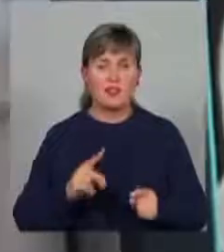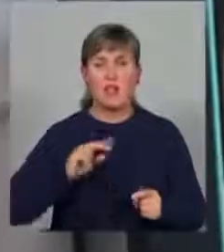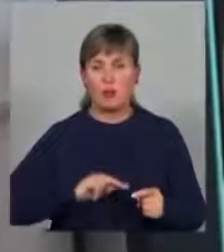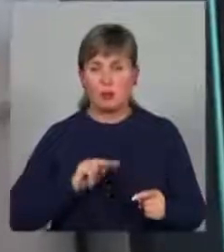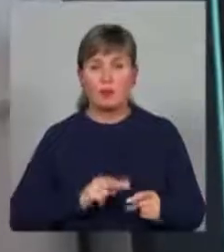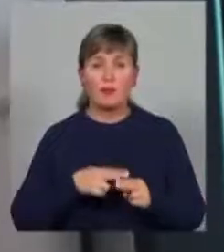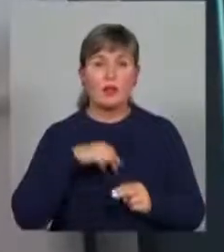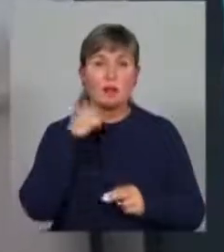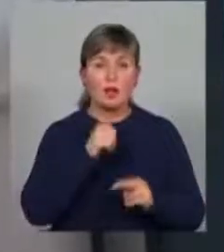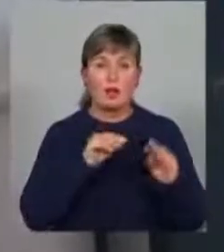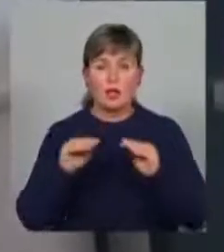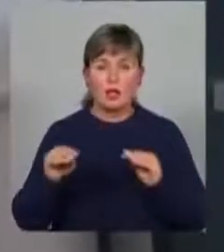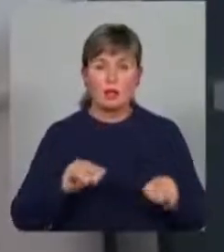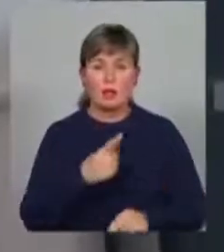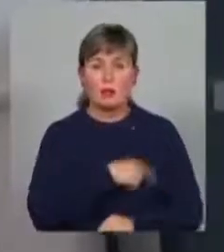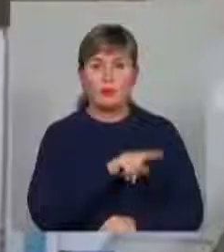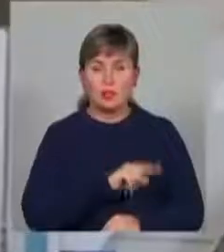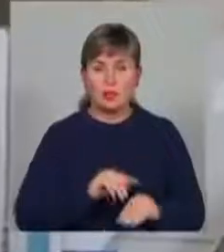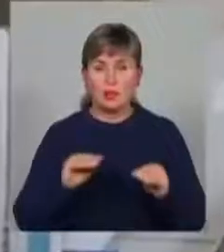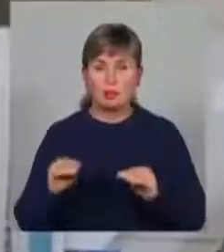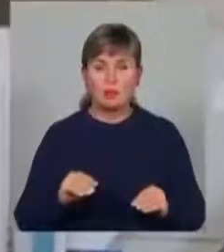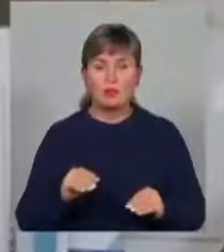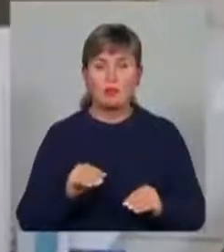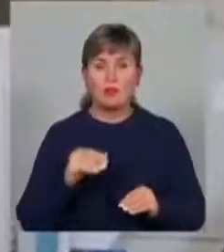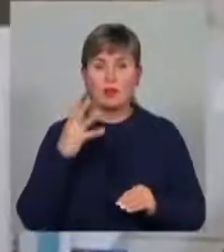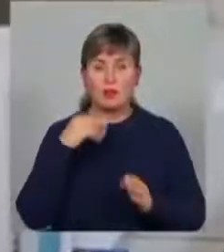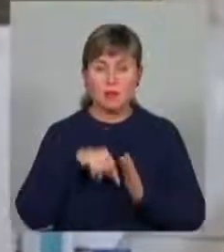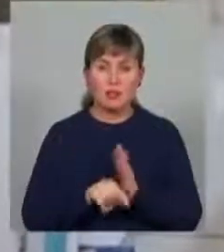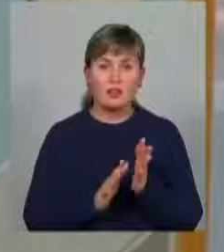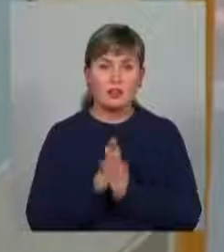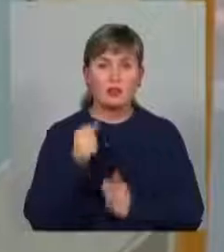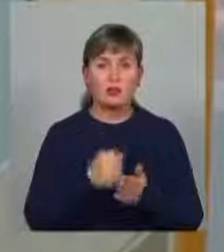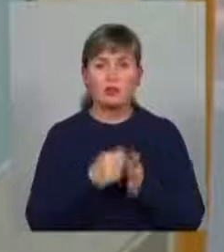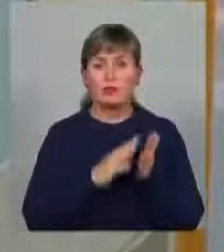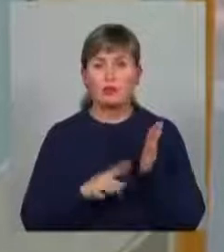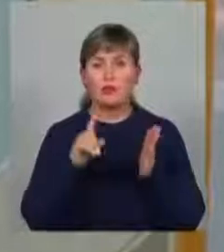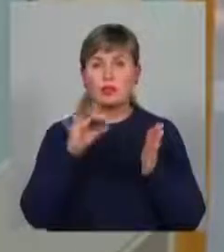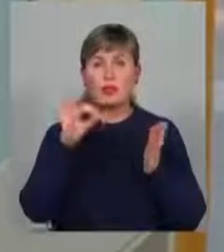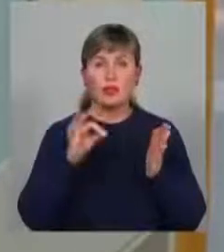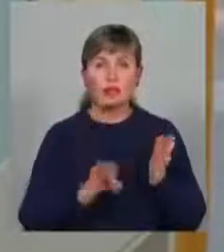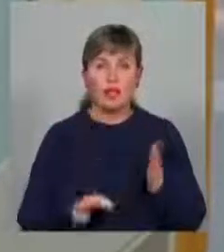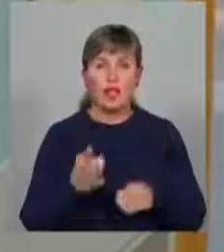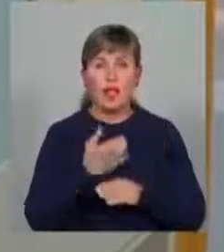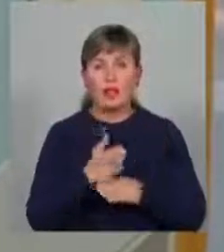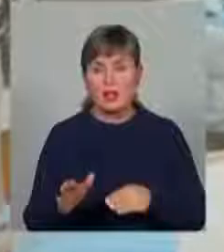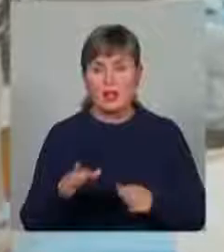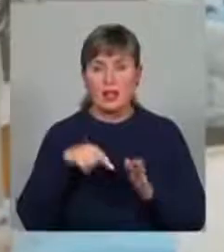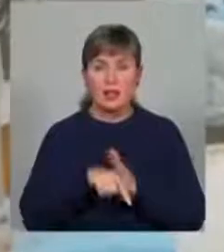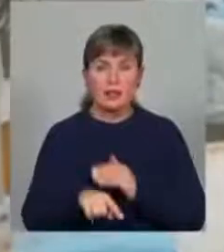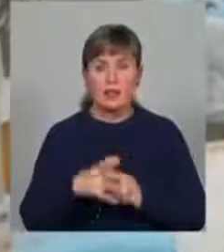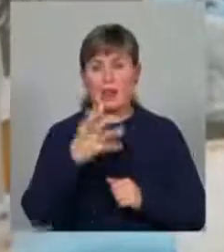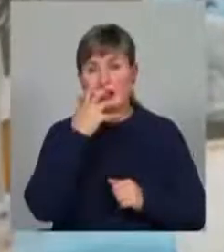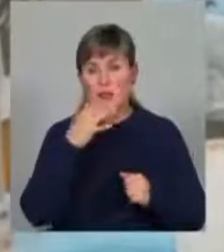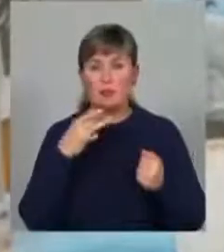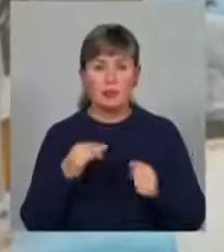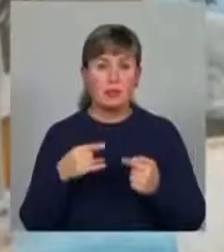работают. В этом году оснащенность медицинских объектов в южной столице выросла до 91%. Отделения анестезиологии, реанимации